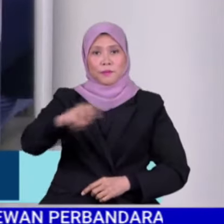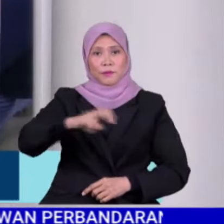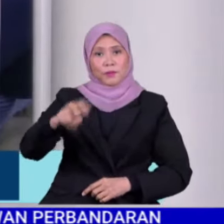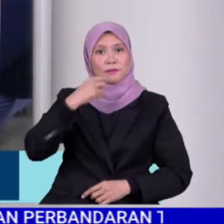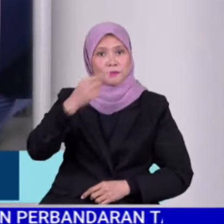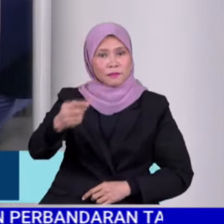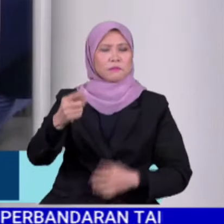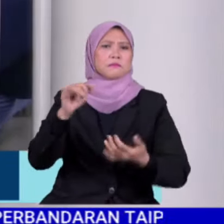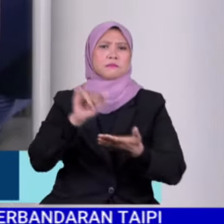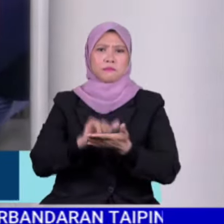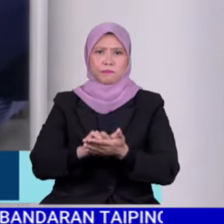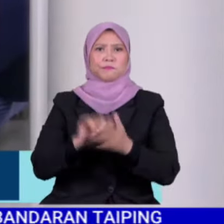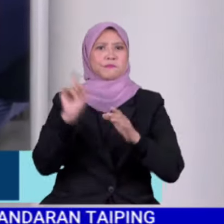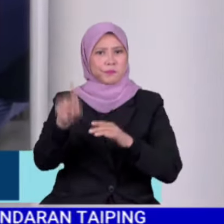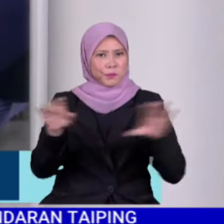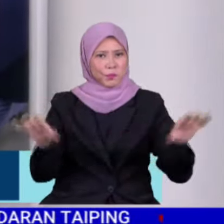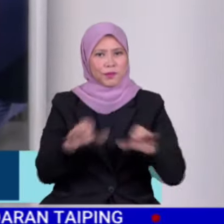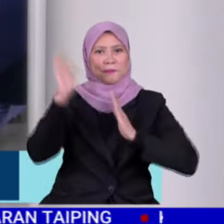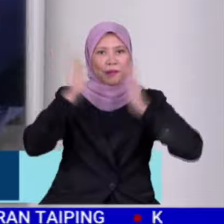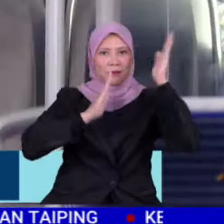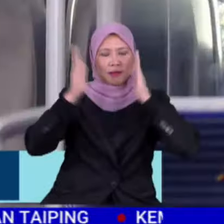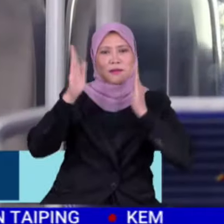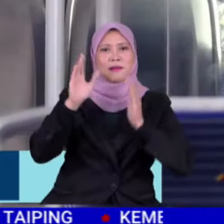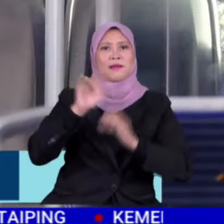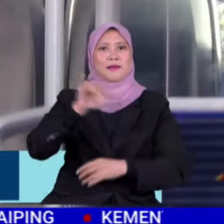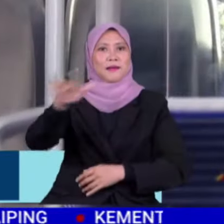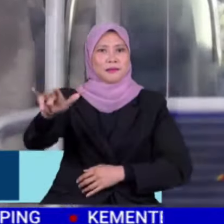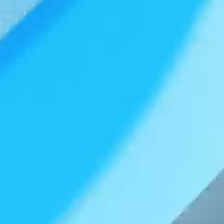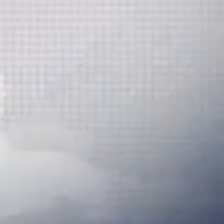itu menyusuli inisiatif dilaksana Malaysia Airlines.